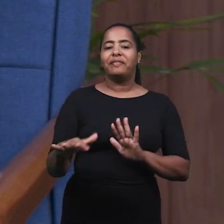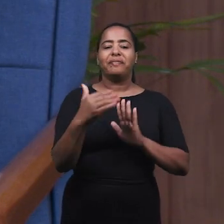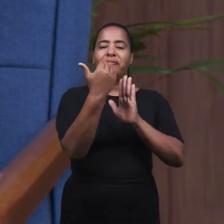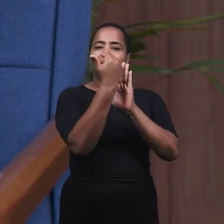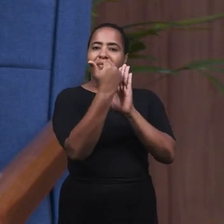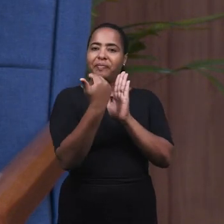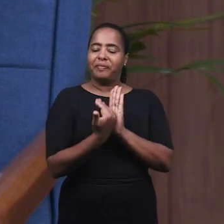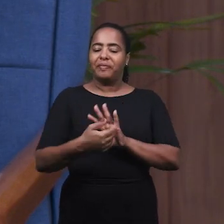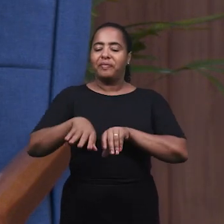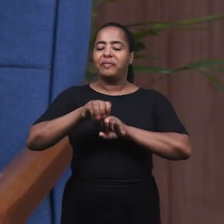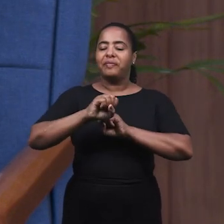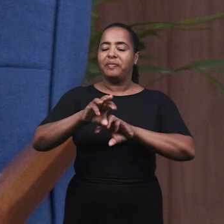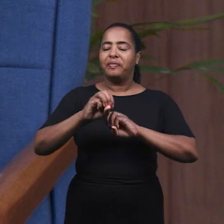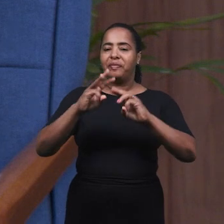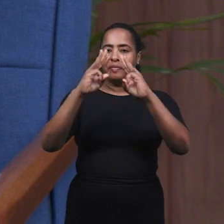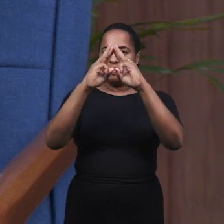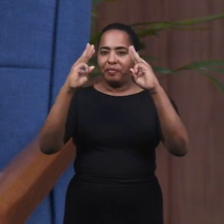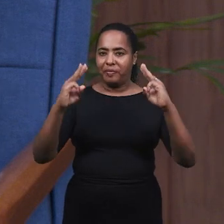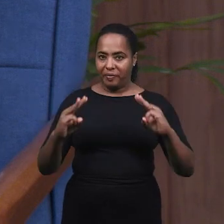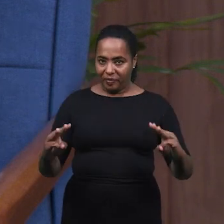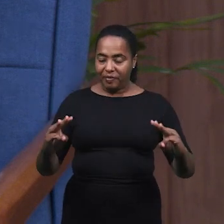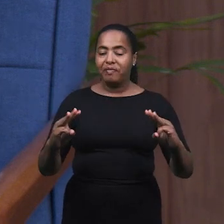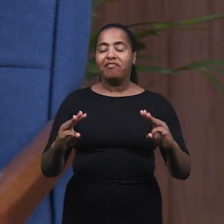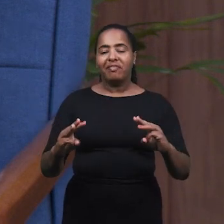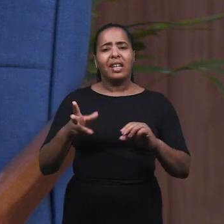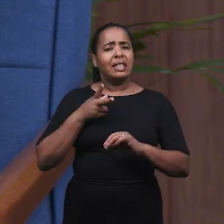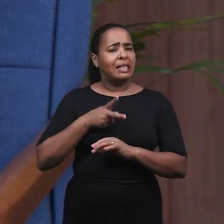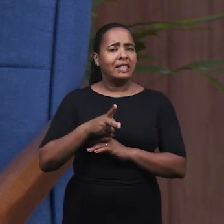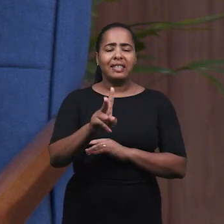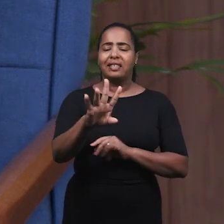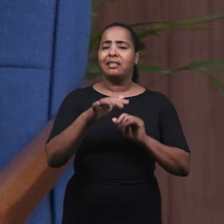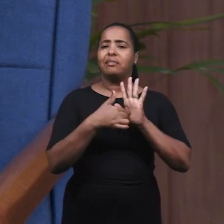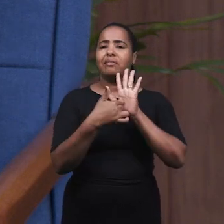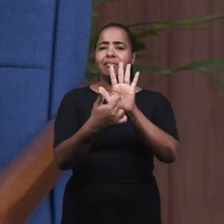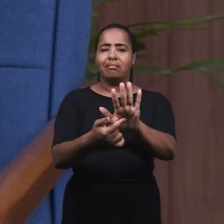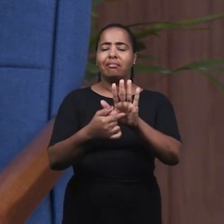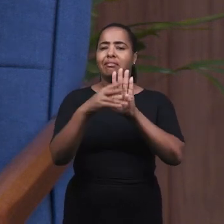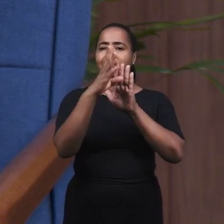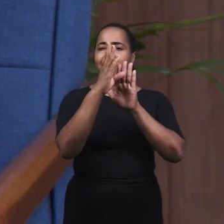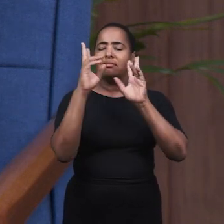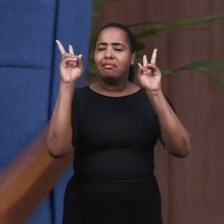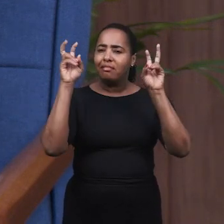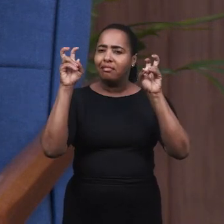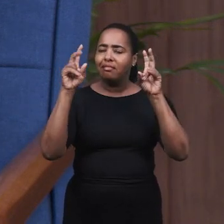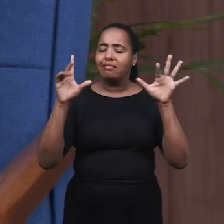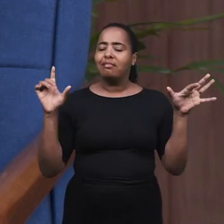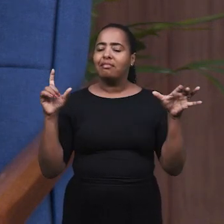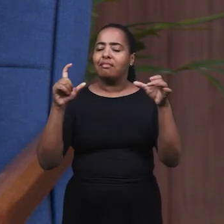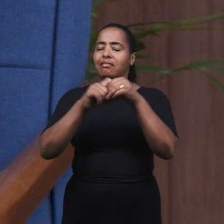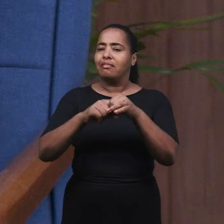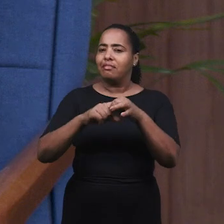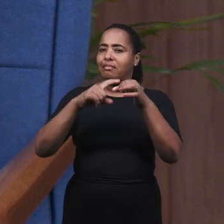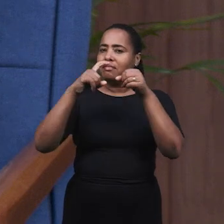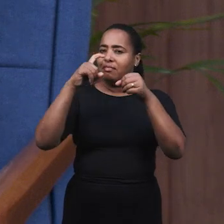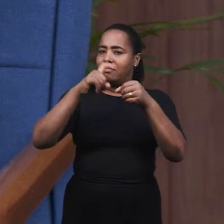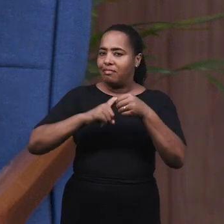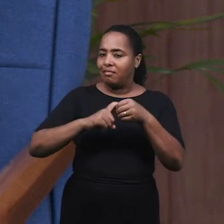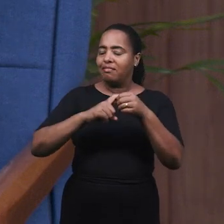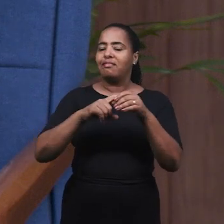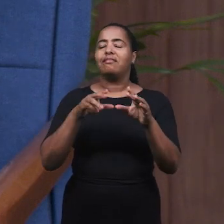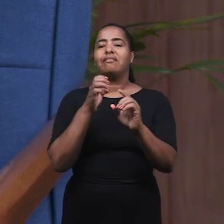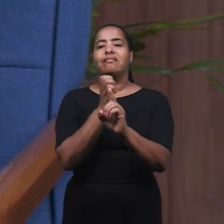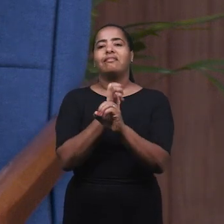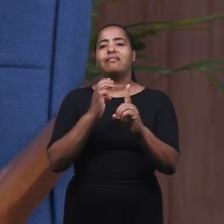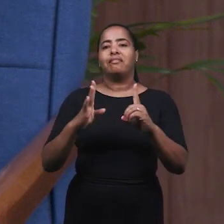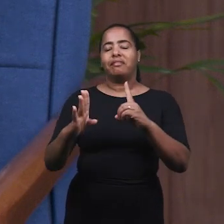Maintenant, nous commençons le volet Leçon du Manaïm. Nous abordons toujours les thématiques qui sont